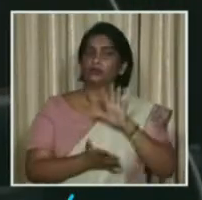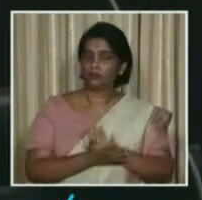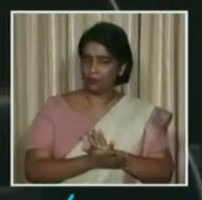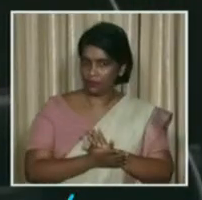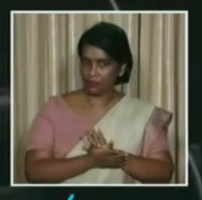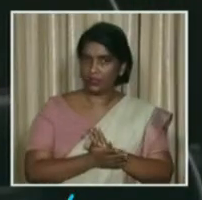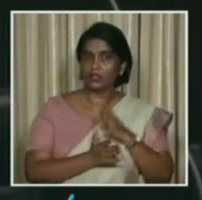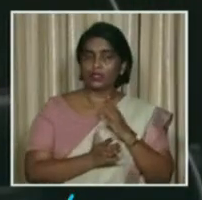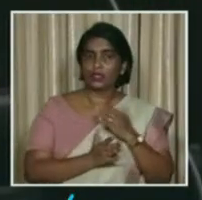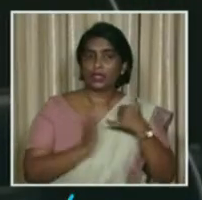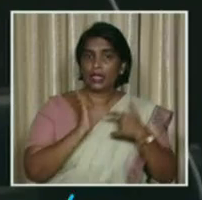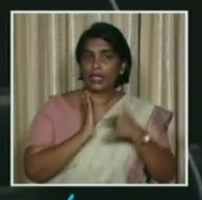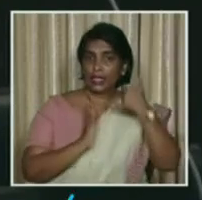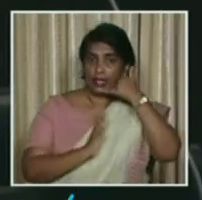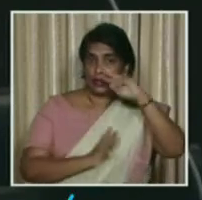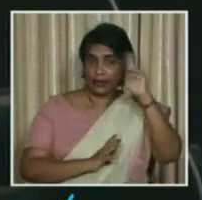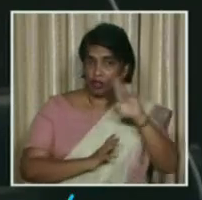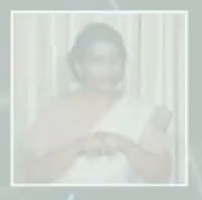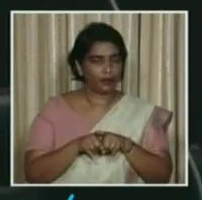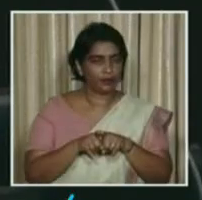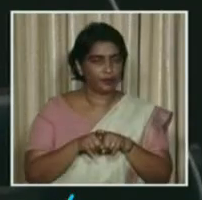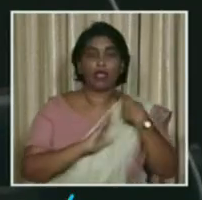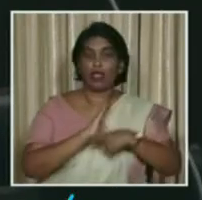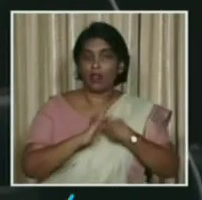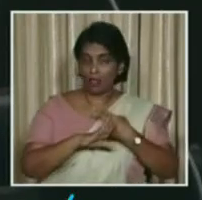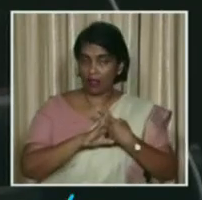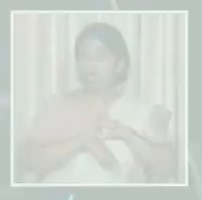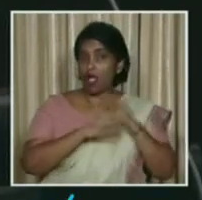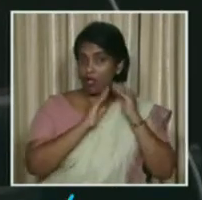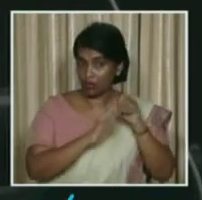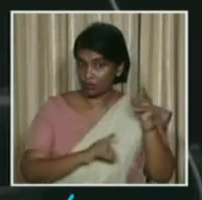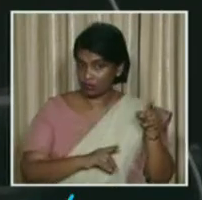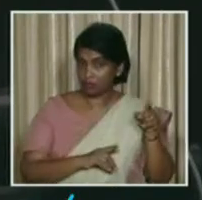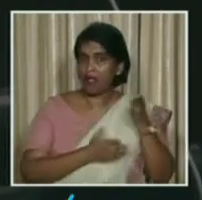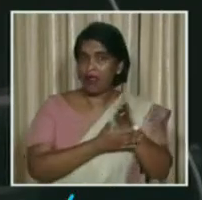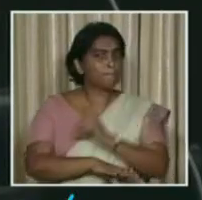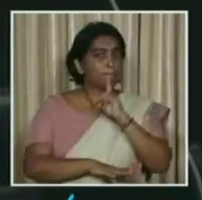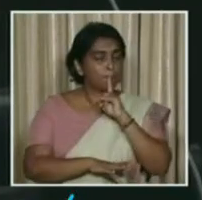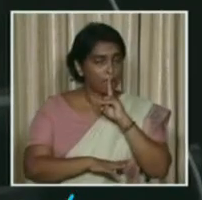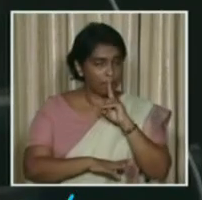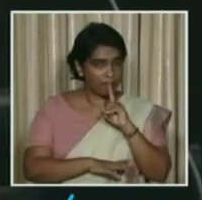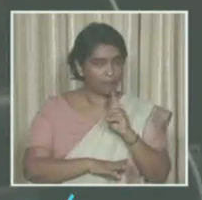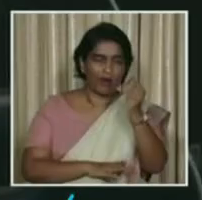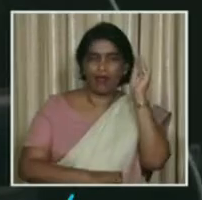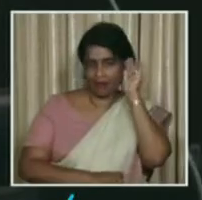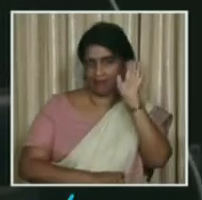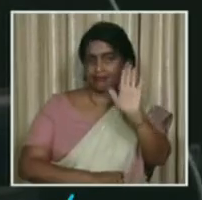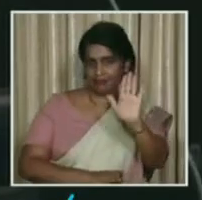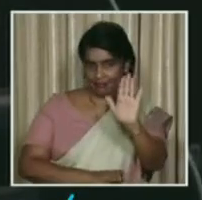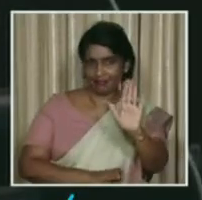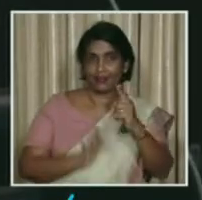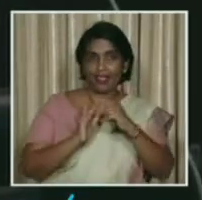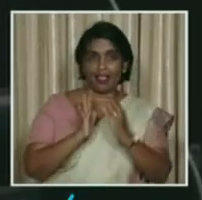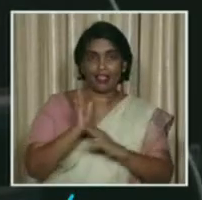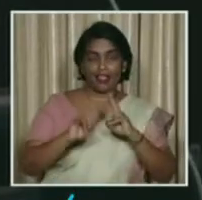තියෙනවා ශ්‍රී ලංකා ටෙලිකොම් ආයතනයේ සතුව තියෙන රජයේ කොටසුයි ලංකා හොස්පිටල් එකේ කොටසුයි විකුණන්න. පොඩ අහගෙන ඉන්නකෝ. ඕගොල්ලෝ මේ IMF